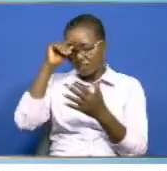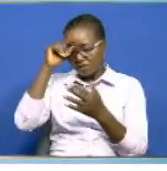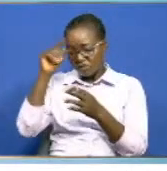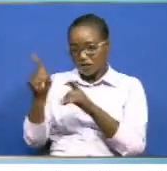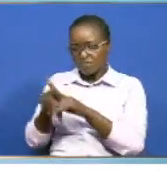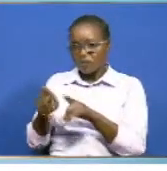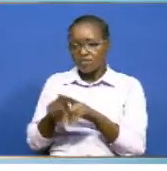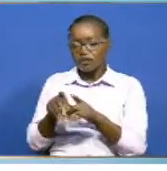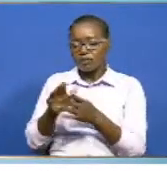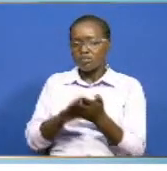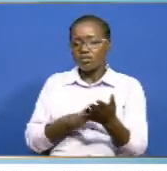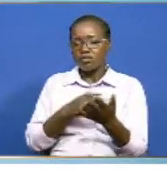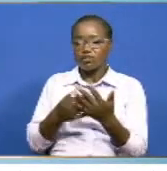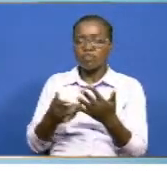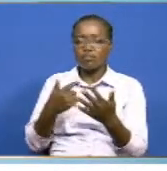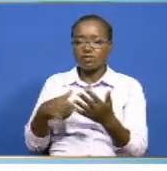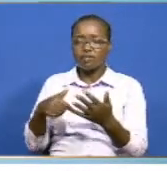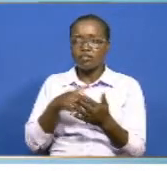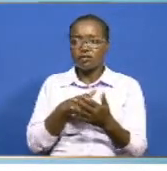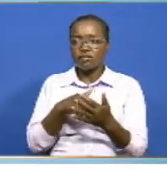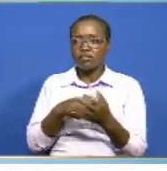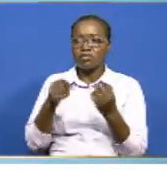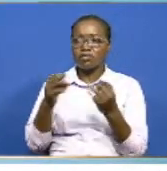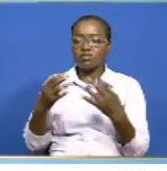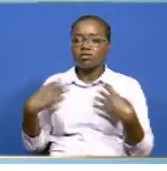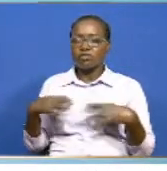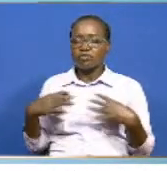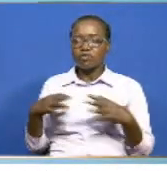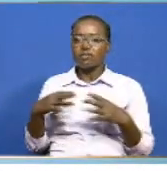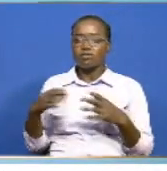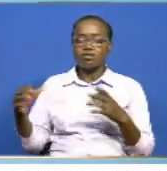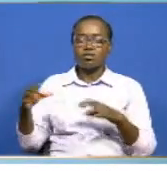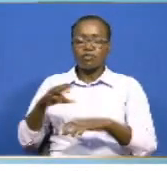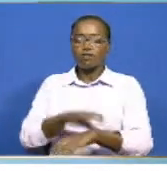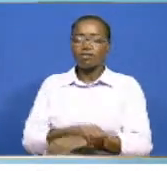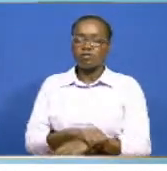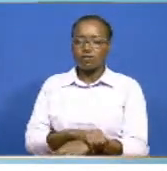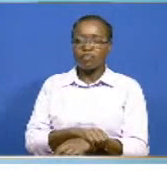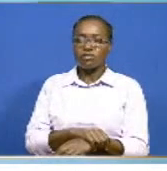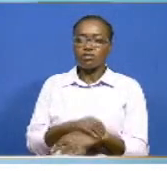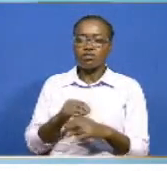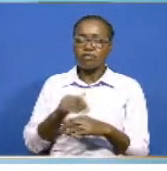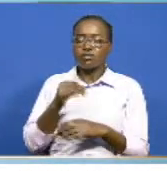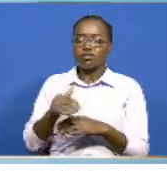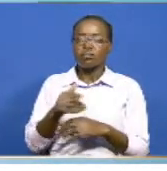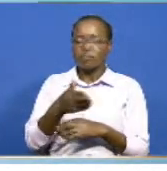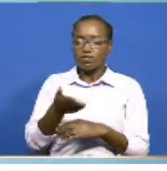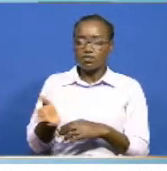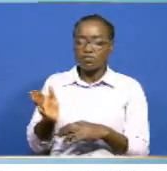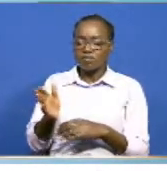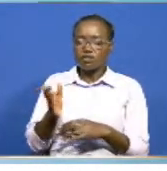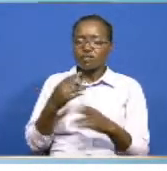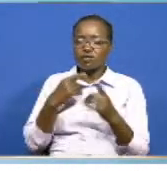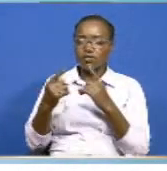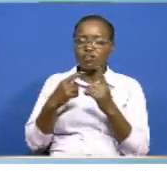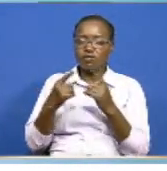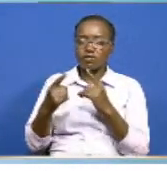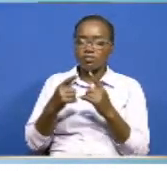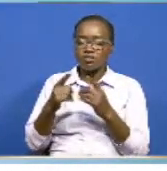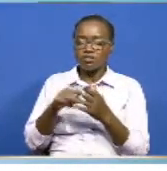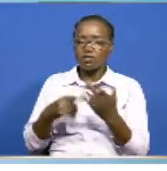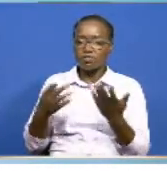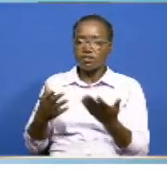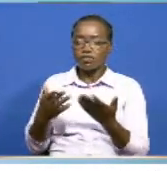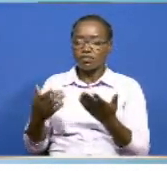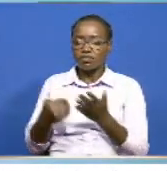sisi, sababu nimeona kuna watu wengi sana wameza kushikwa baada ya wao kuongea maneno ambayo yangeleta labda